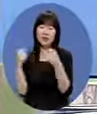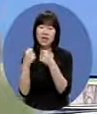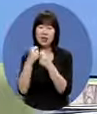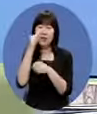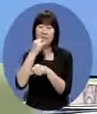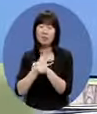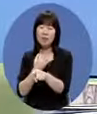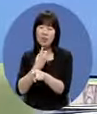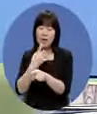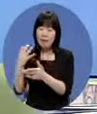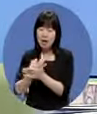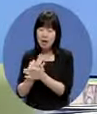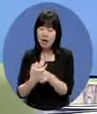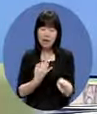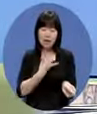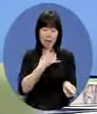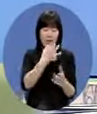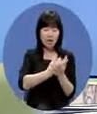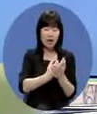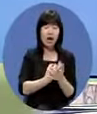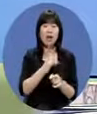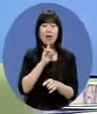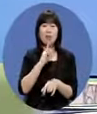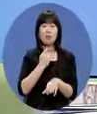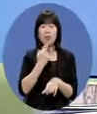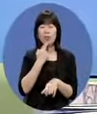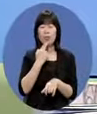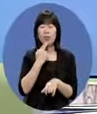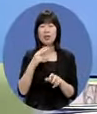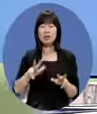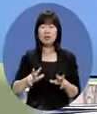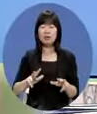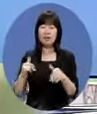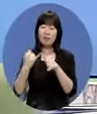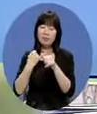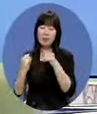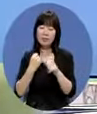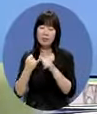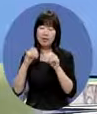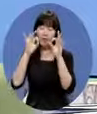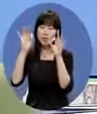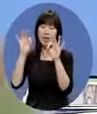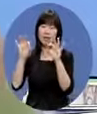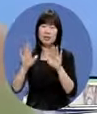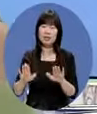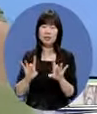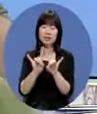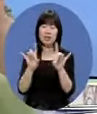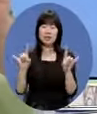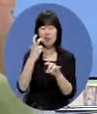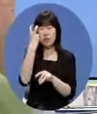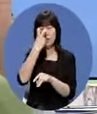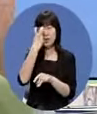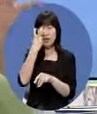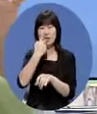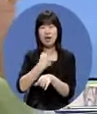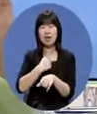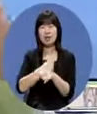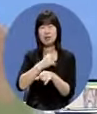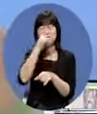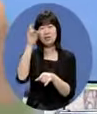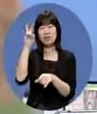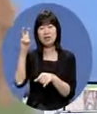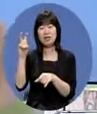그쵸. 너만 버냐, 나만 버냐, 막 이제 뭐 할 말도 없고. 근데 이제 요즘 맞벌이 그 신세대들이 그 각자 관리를